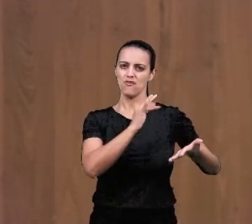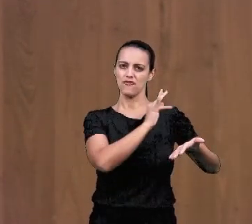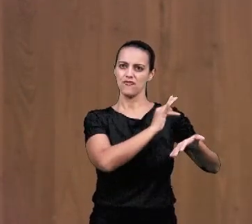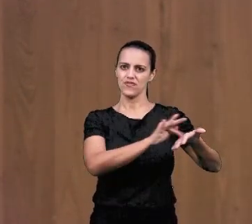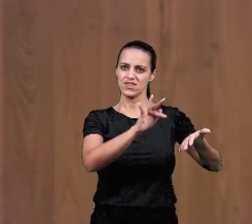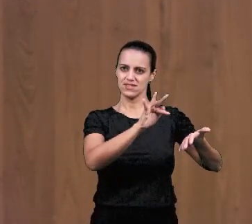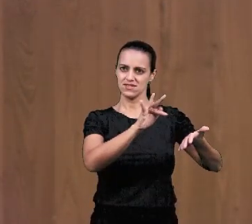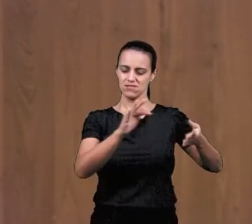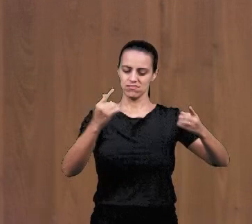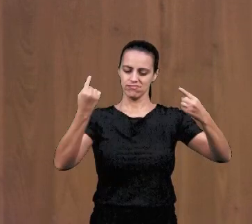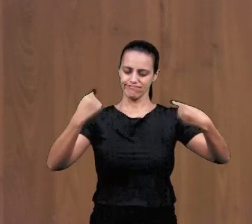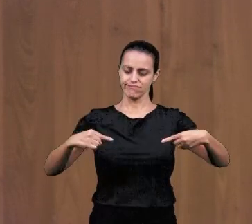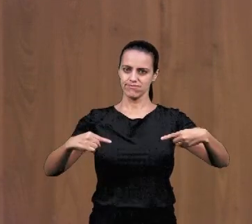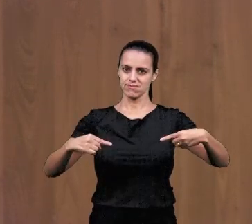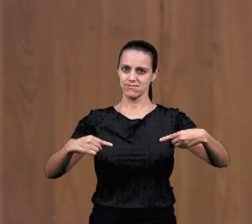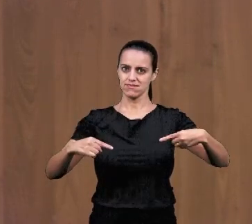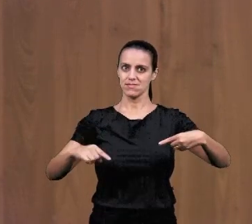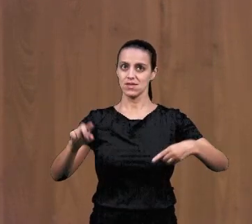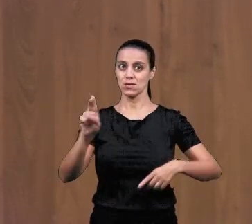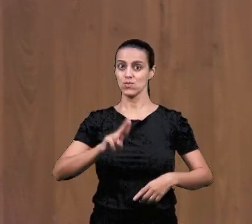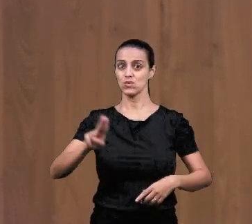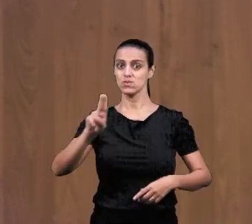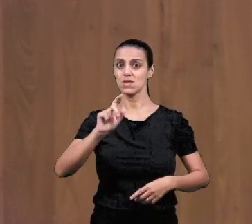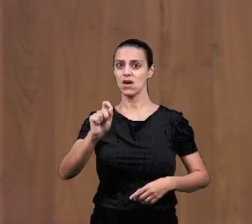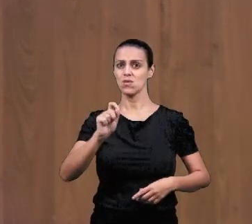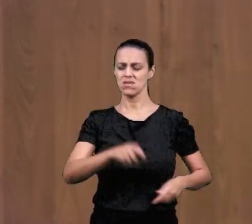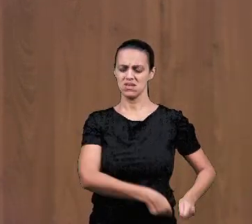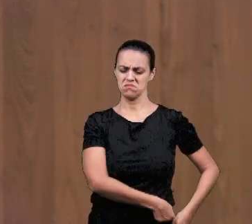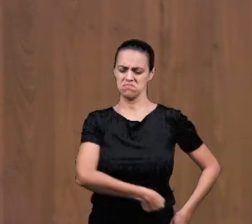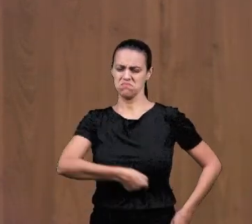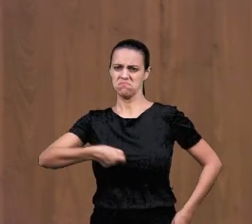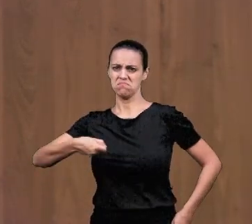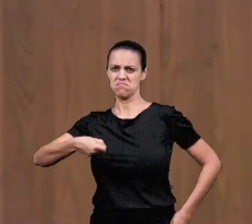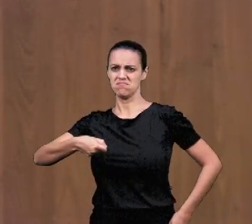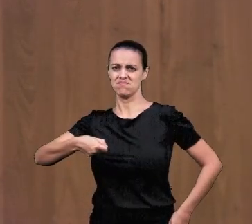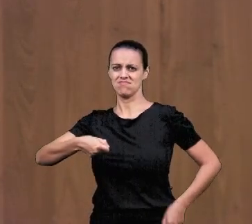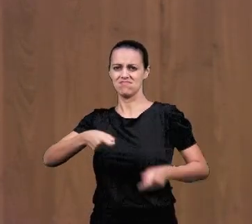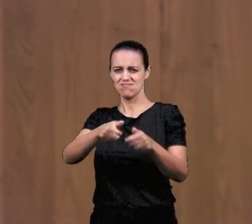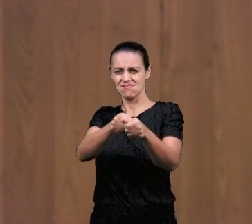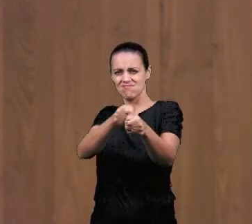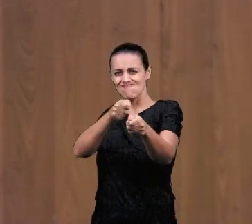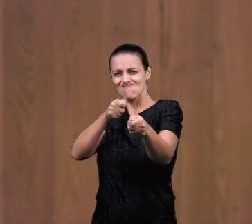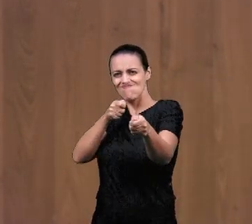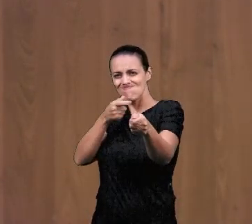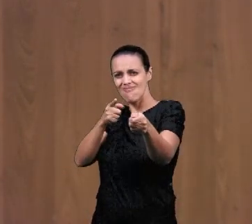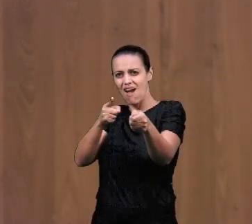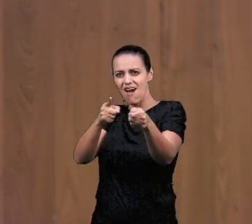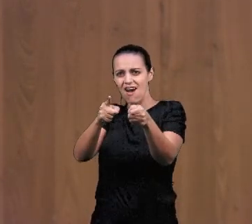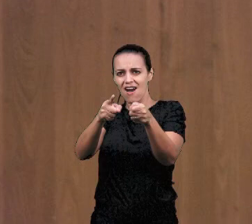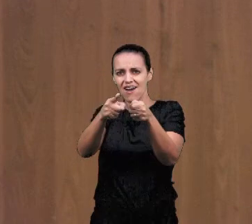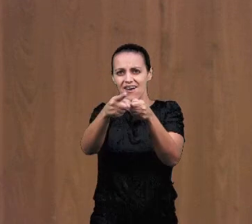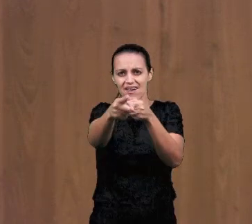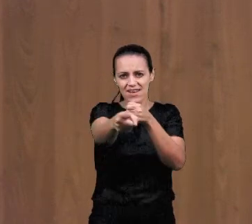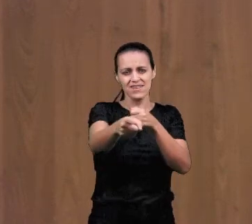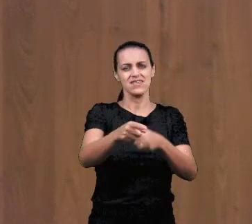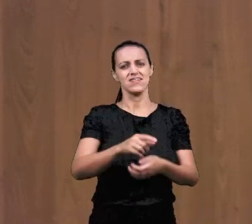contre les Philistins. Qu'est-ce qu'ils utilisaient dans ces batailles? Ils utilisaient des armes, des flèches,